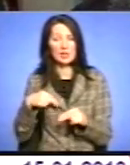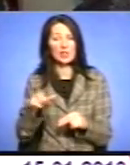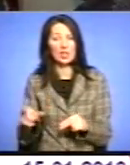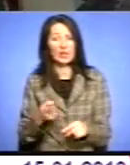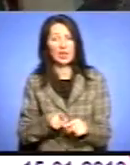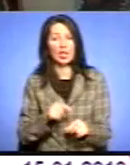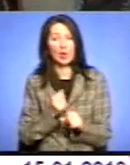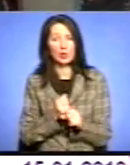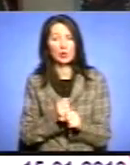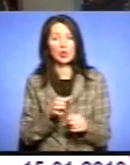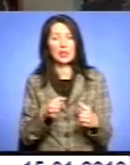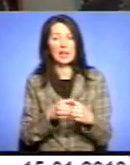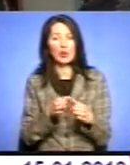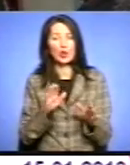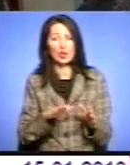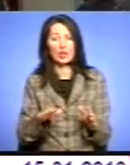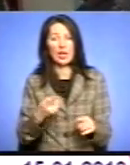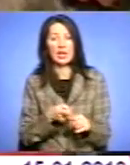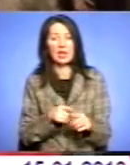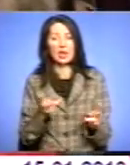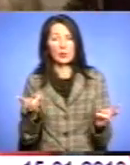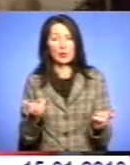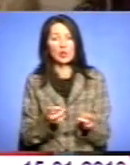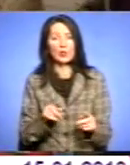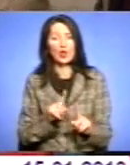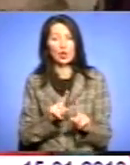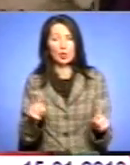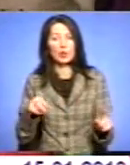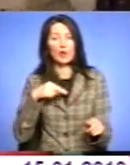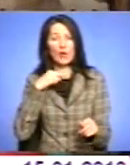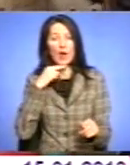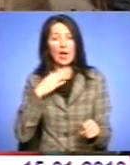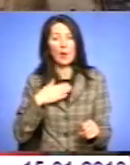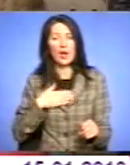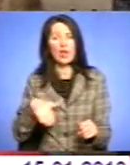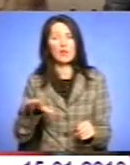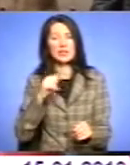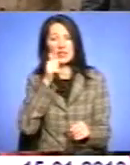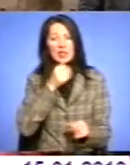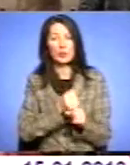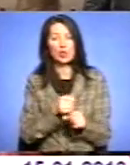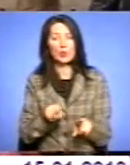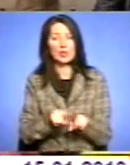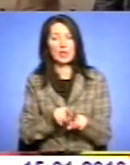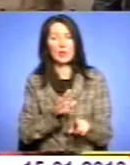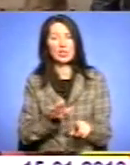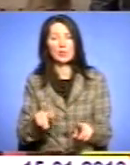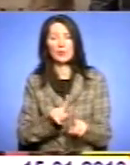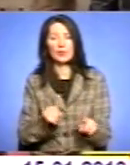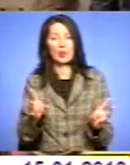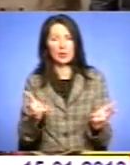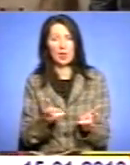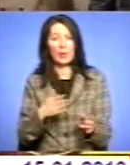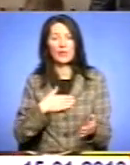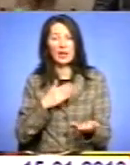з категорією дітей, які потребують особливої уваги. Ми цілий рік працюємо з такими дітьми з особливими потребами. У